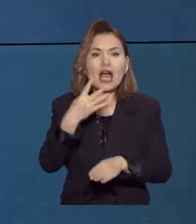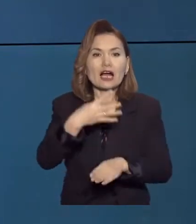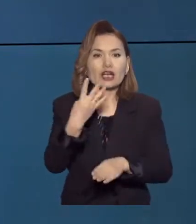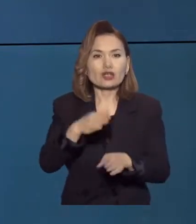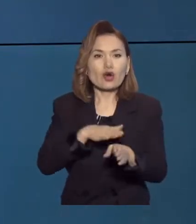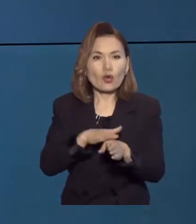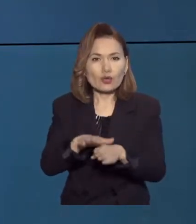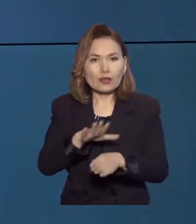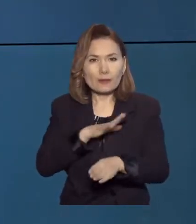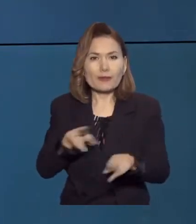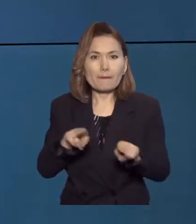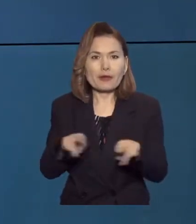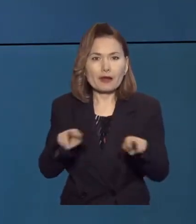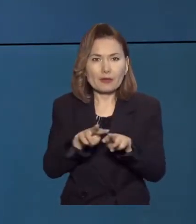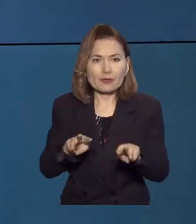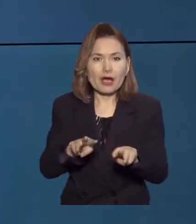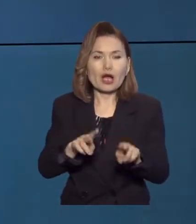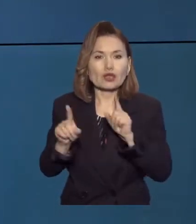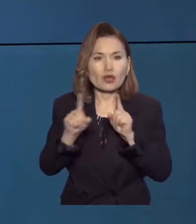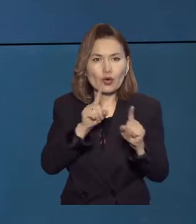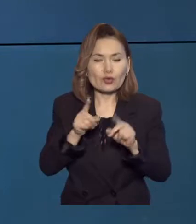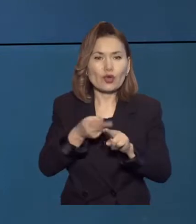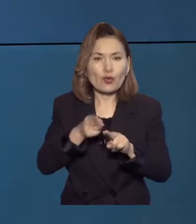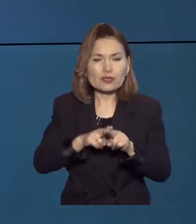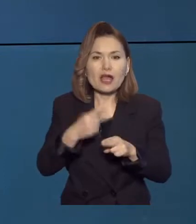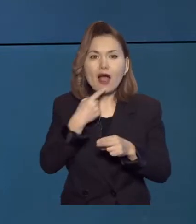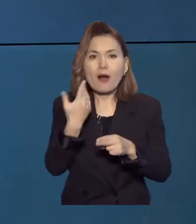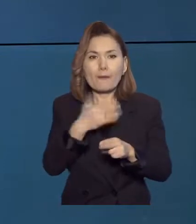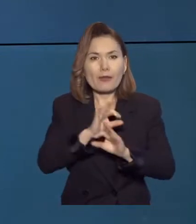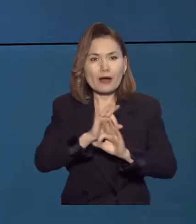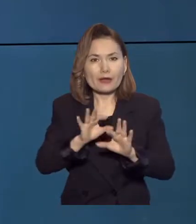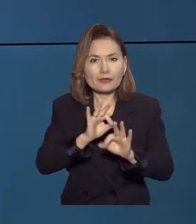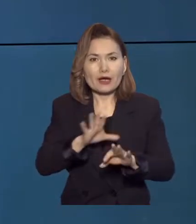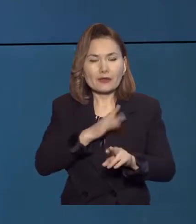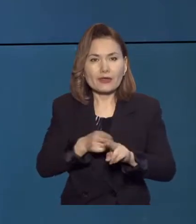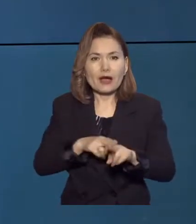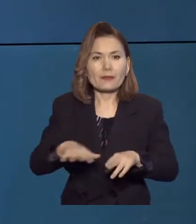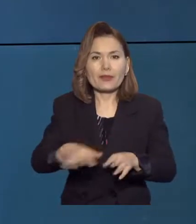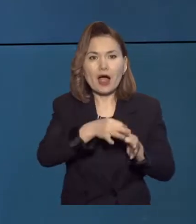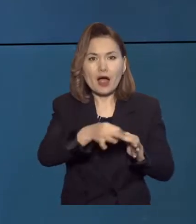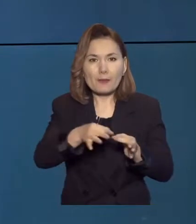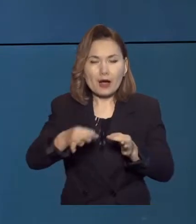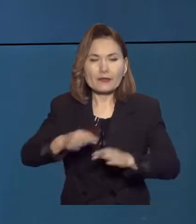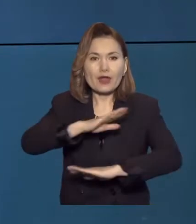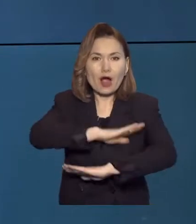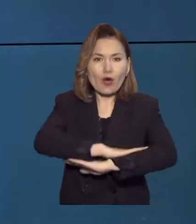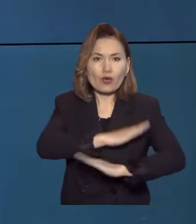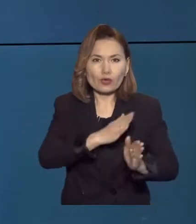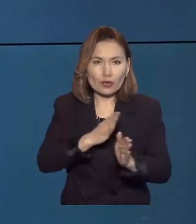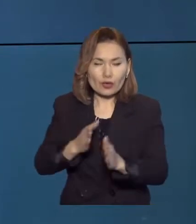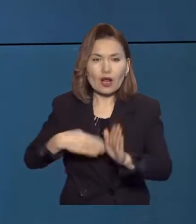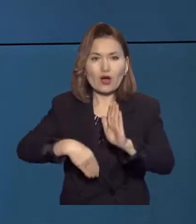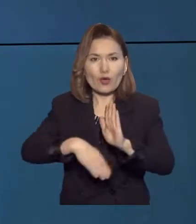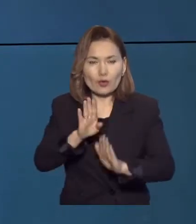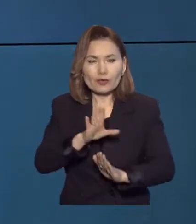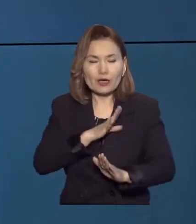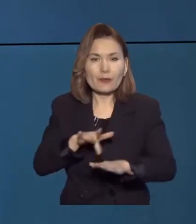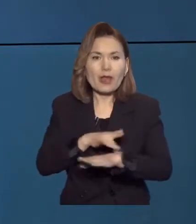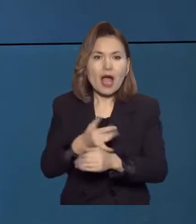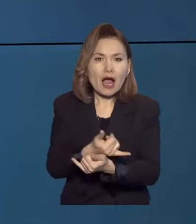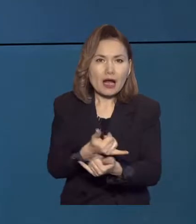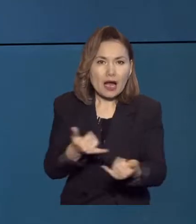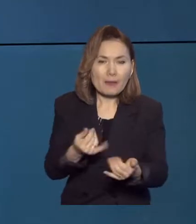44-і орындалған. Премьер-министр үкімет отырысында осыны баяндады. Атап айтсақ, аймақтарда қоғамдық тәртіп қалпына келтірілді. Коммуналдық